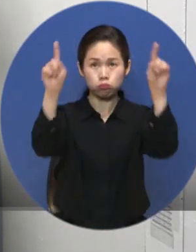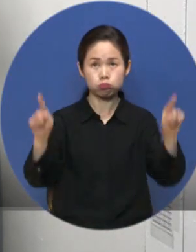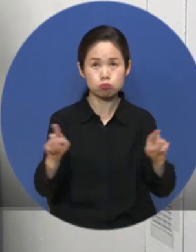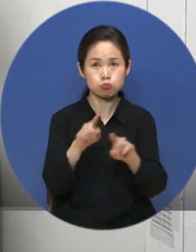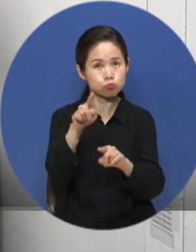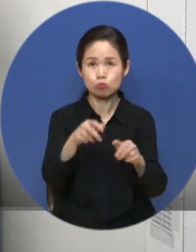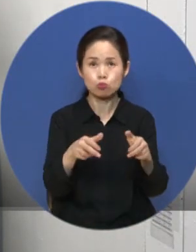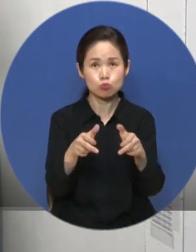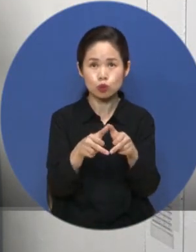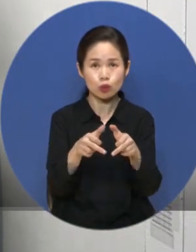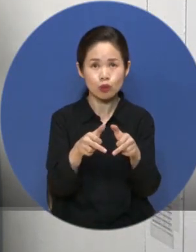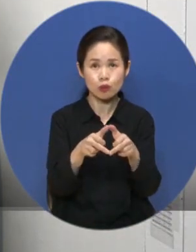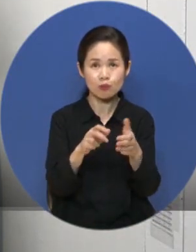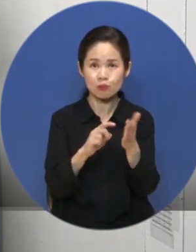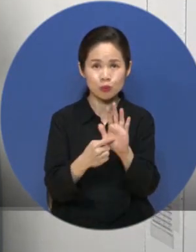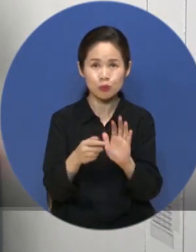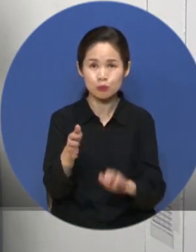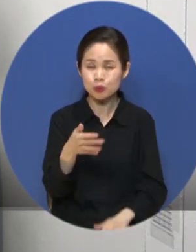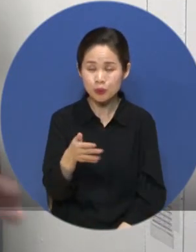나타나지